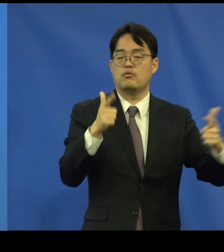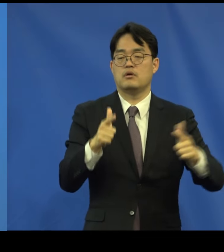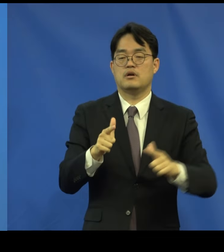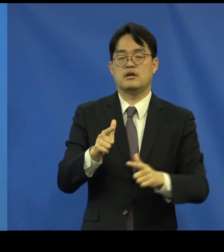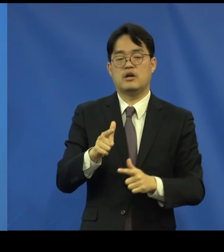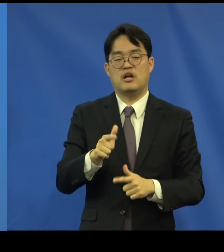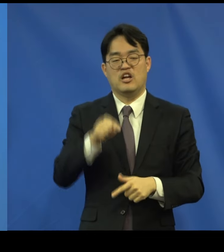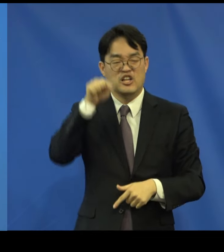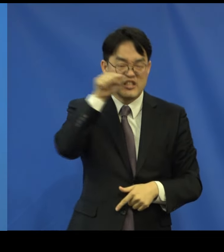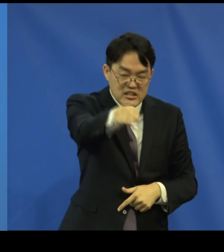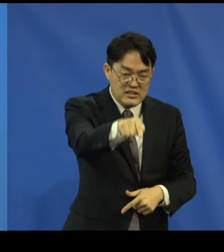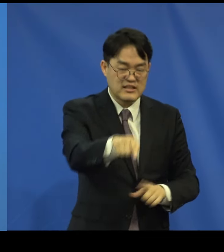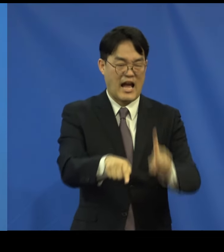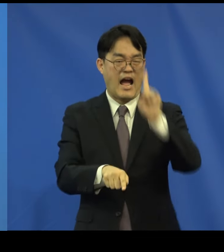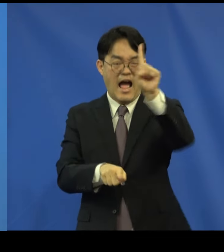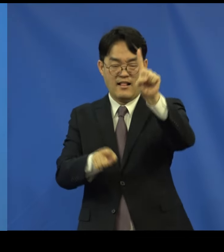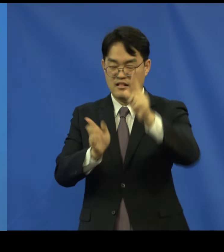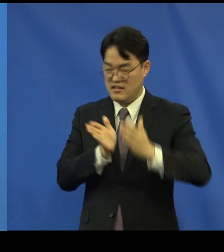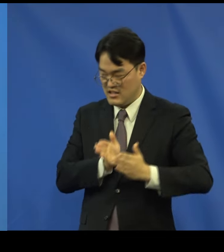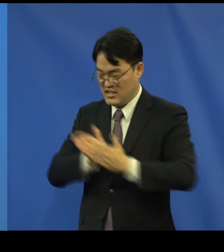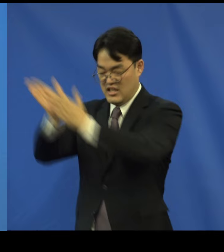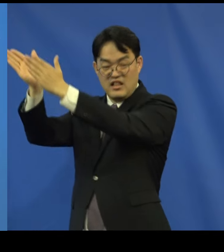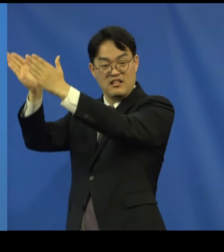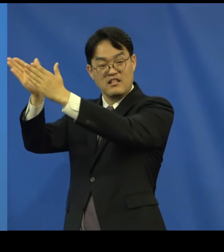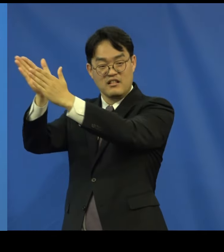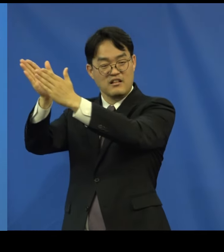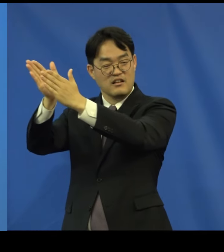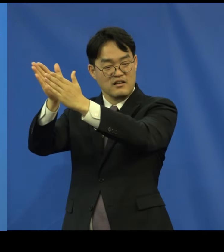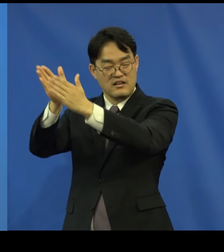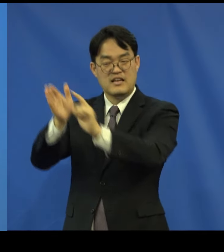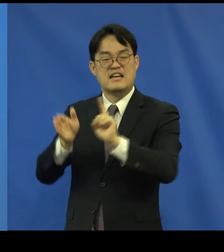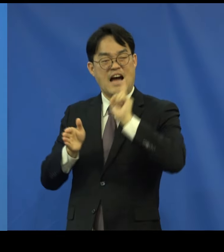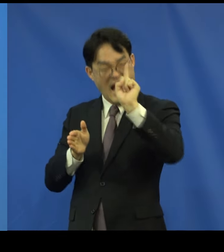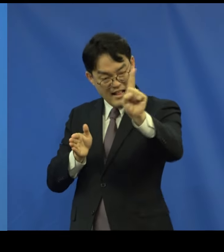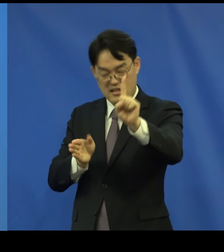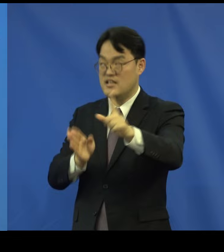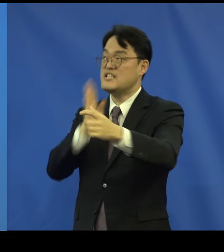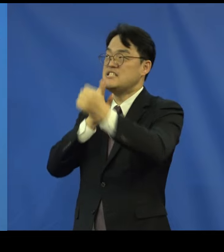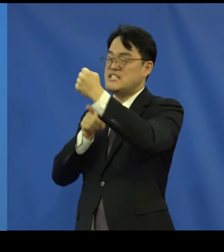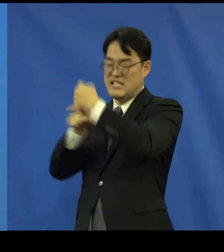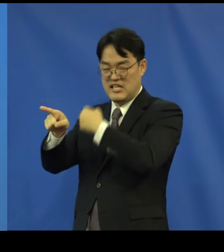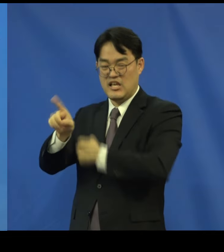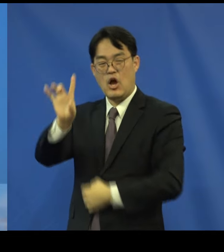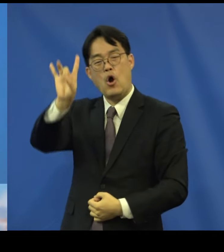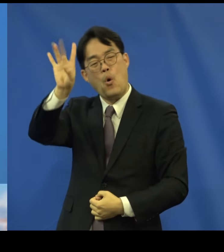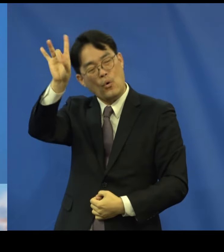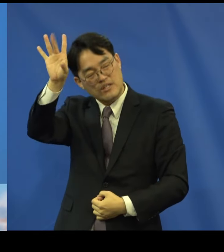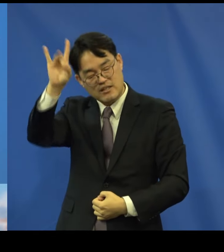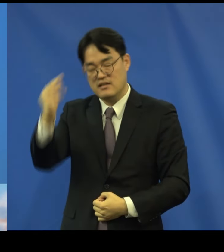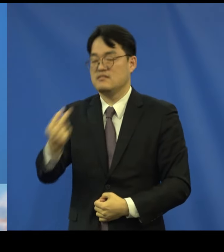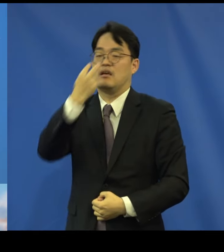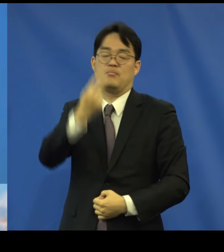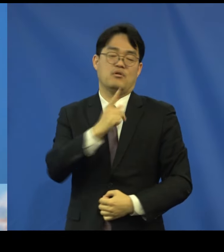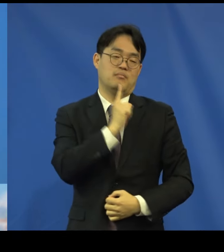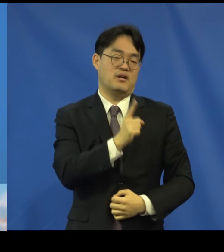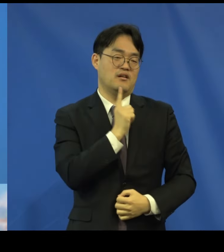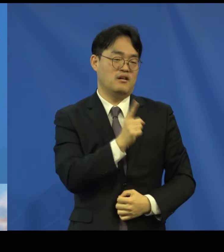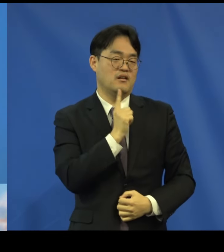그 진리요, 그 생명이라는 거예요. 베드로도 비슷한 말을 했습니다. 사도행전 4장 12절에 다른